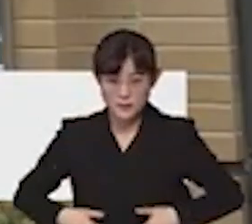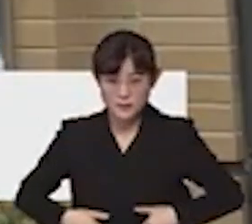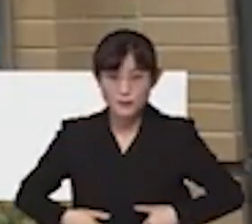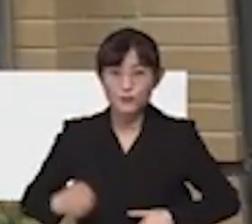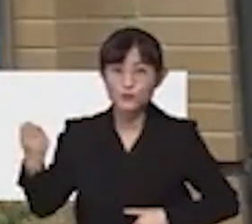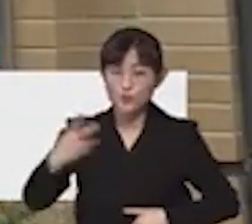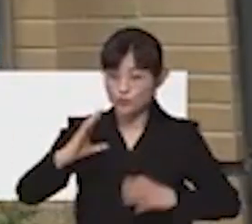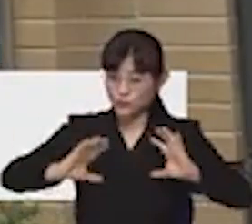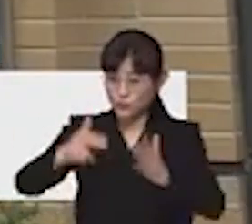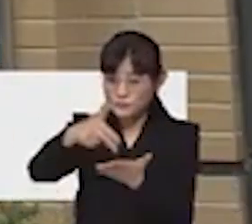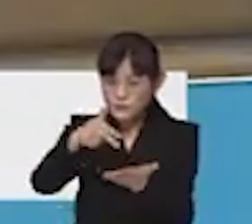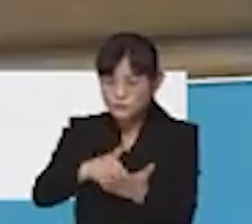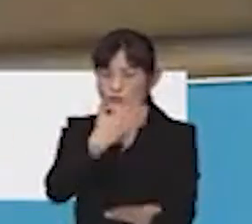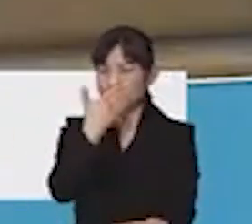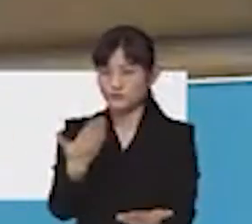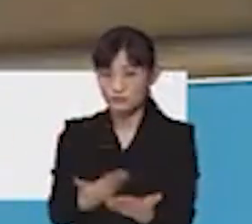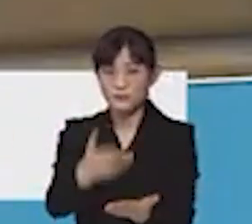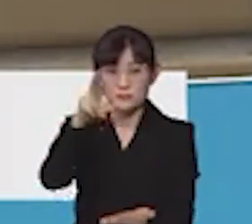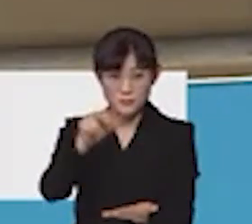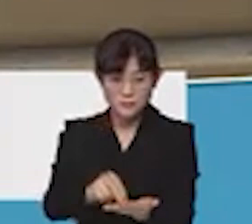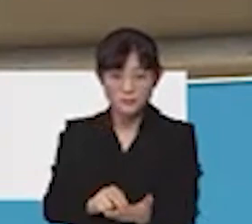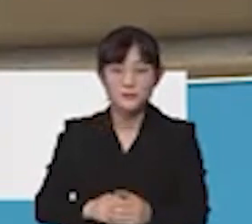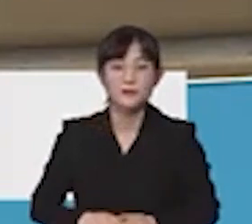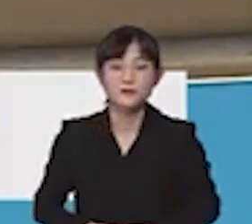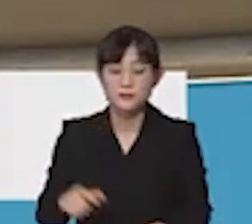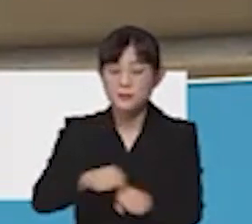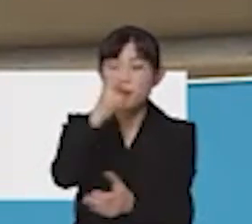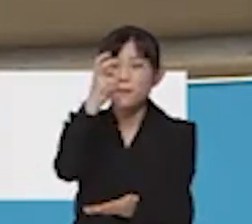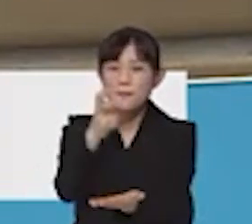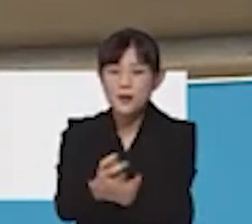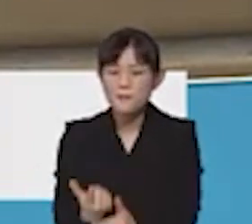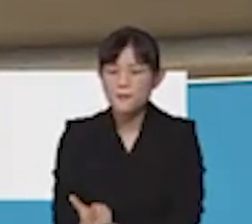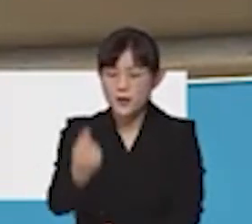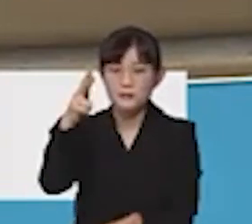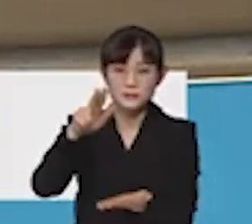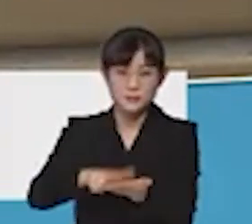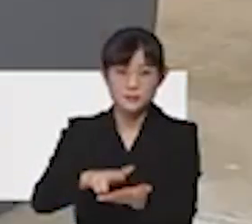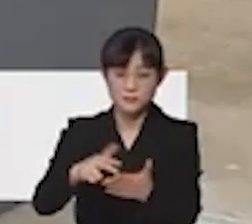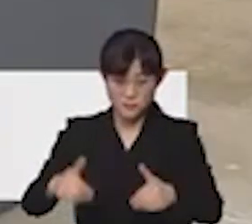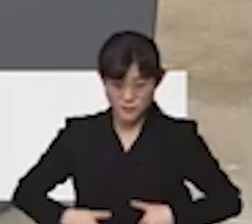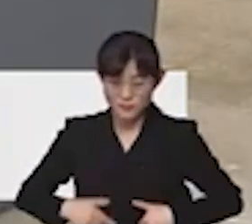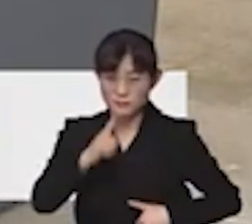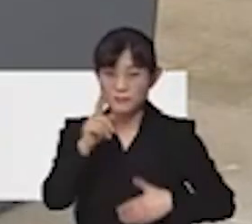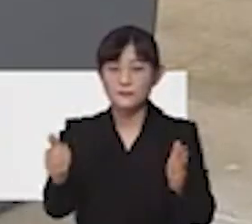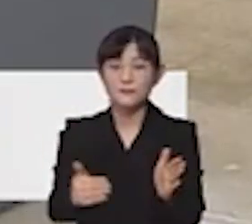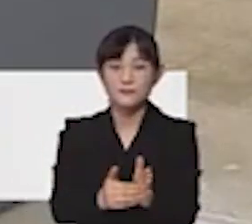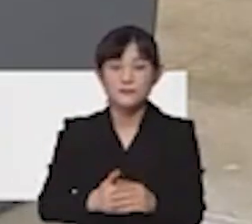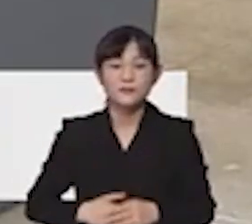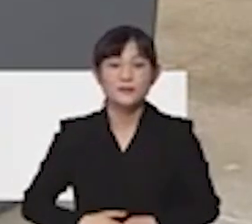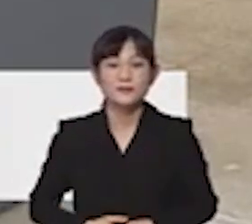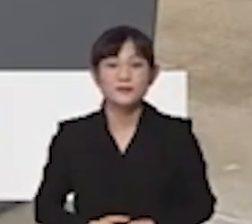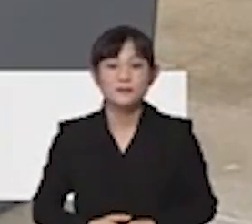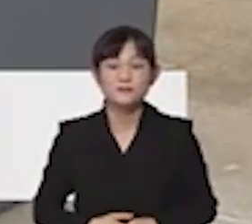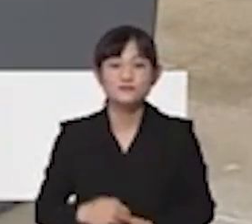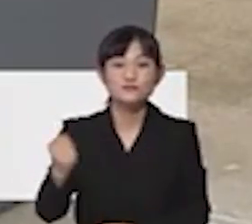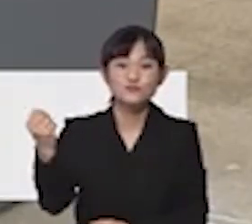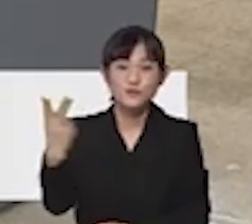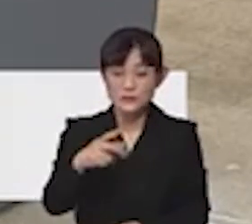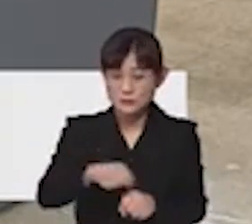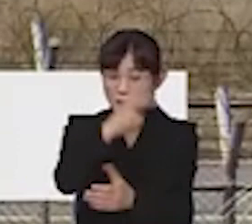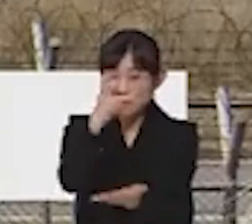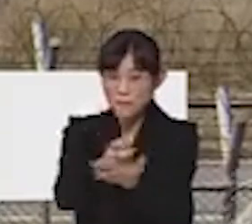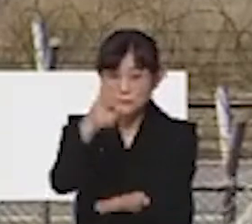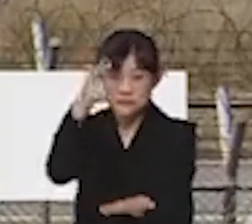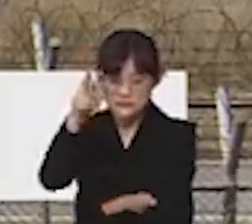동시에 국가 차원의 중요하고 시급한 현안이라며 특별법 신속 제정의 필요성을 강조했습니다. 그러면서